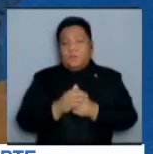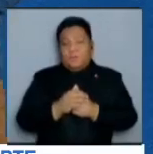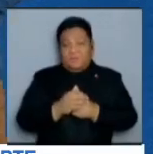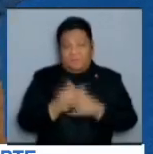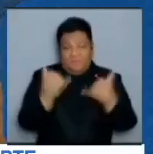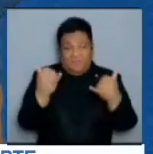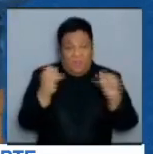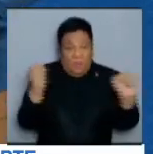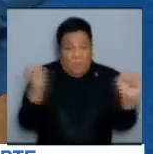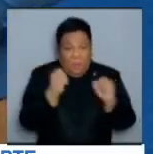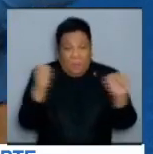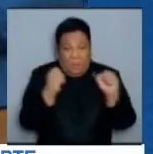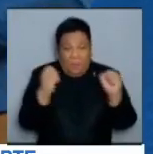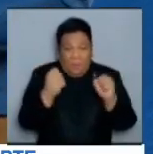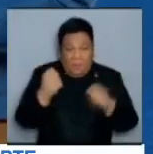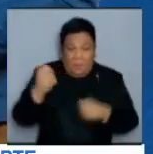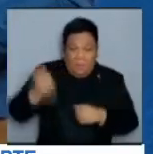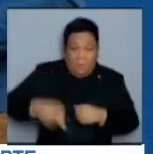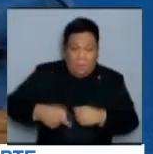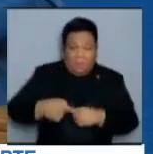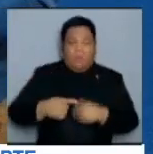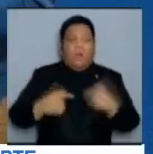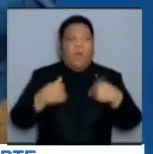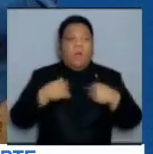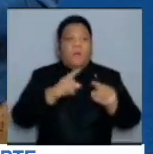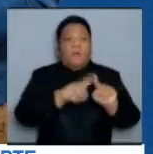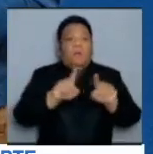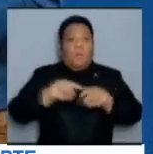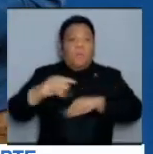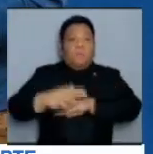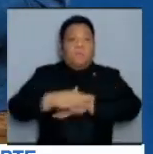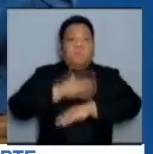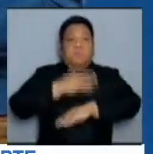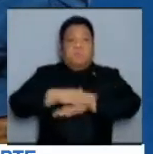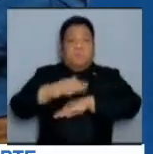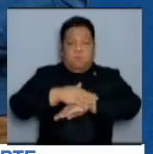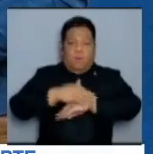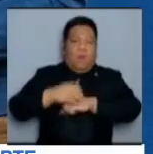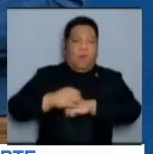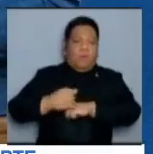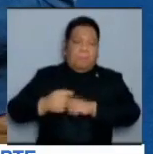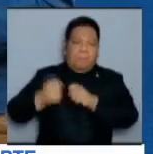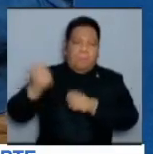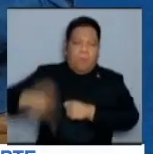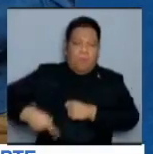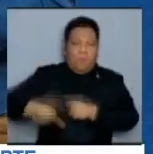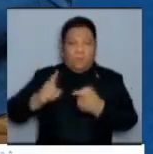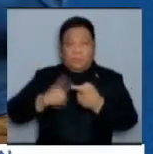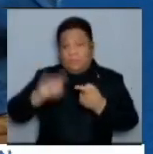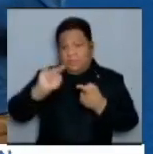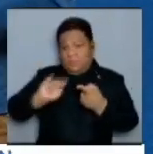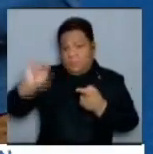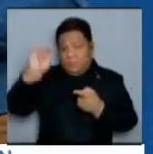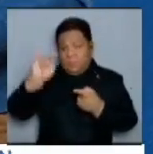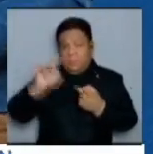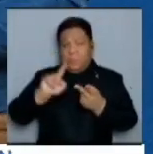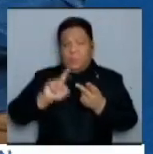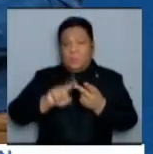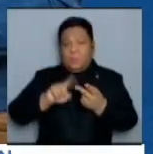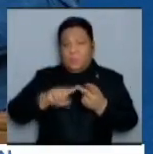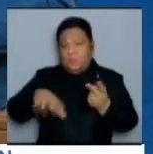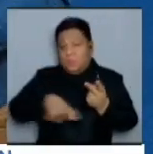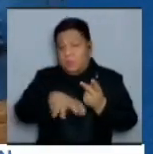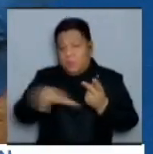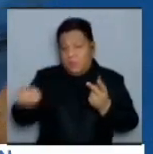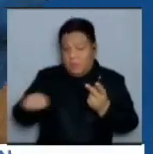alon sa maraming baybayin sa ating bansa. Diyan sa may Ilocos Norte, Cagayan Valley, kasama yung Babayan Group of Islands at Batanes. Diyan